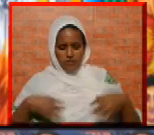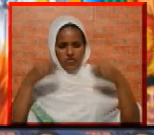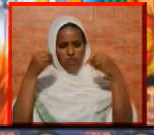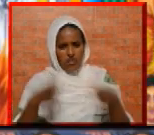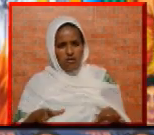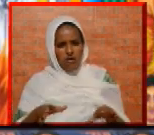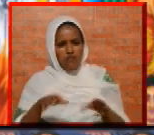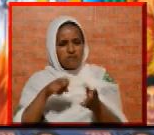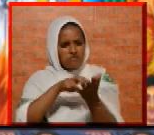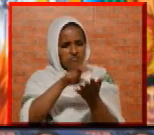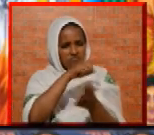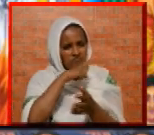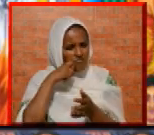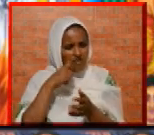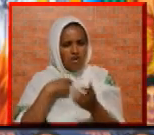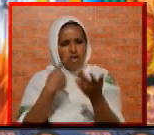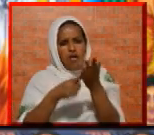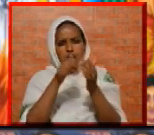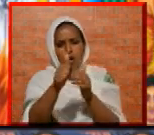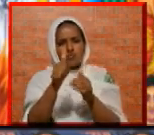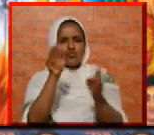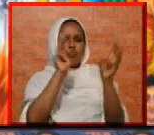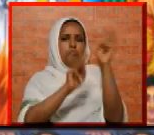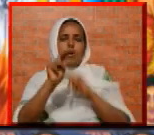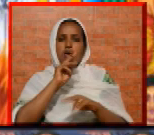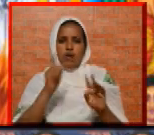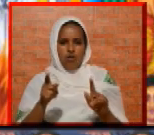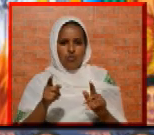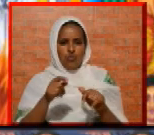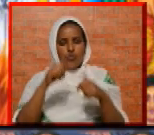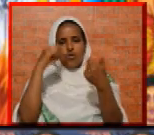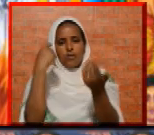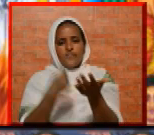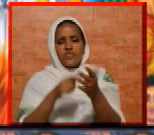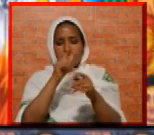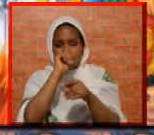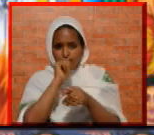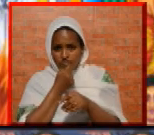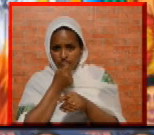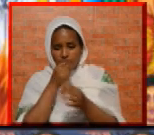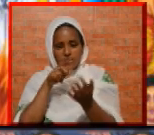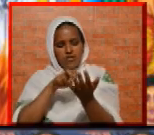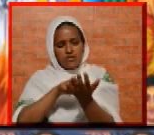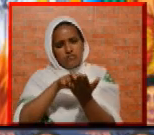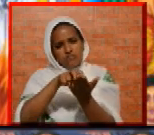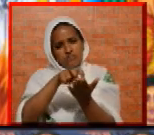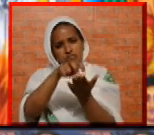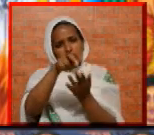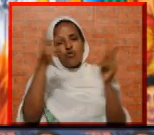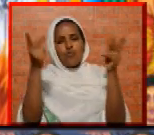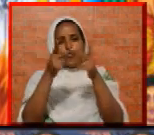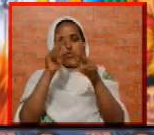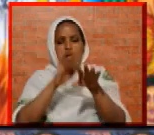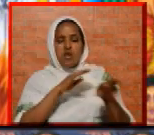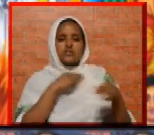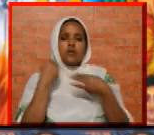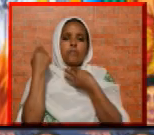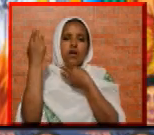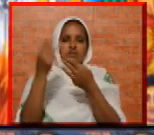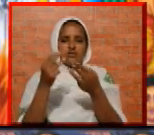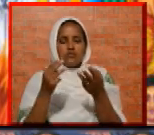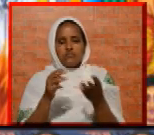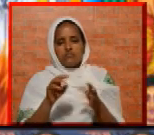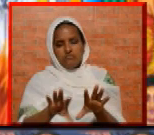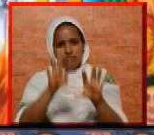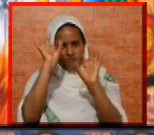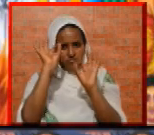መታረዝ መቸገር በምድረ በዳ ማደር ይሄ መከራ ነው። ታዲያ ይህን ታግሳ በተሰደደችበት ቦታ